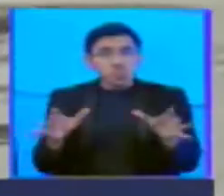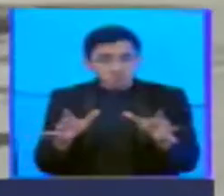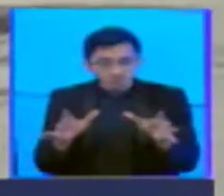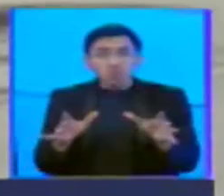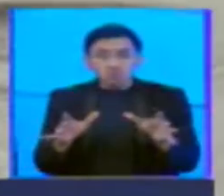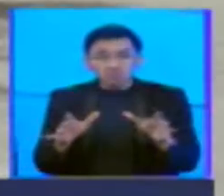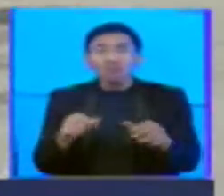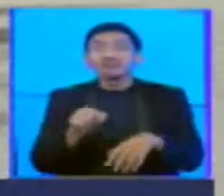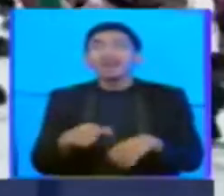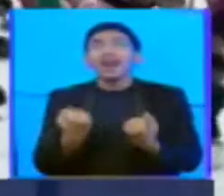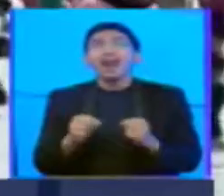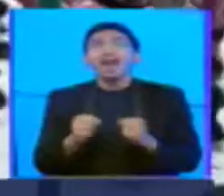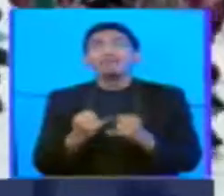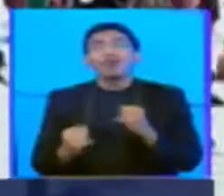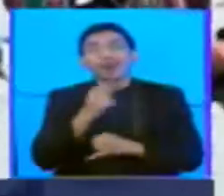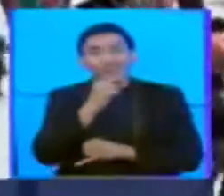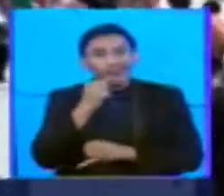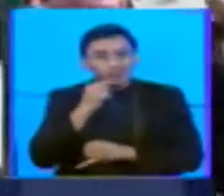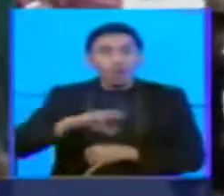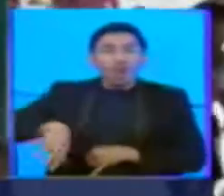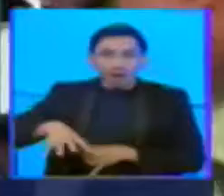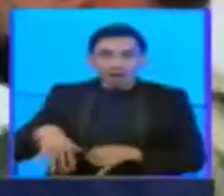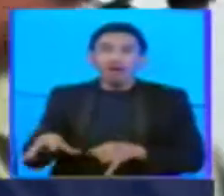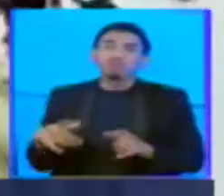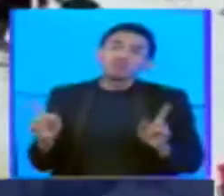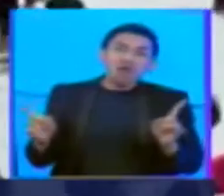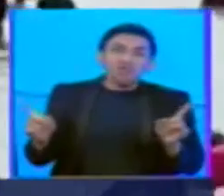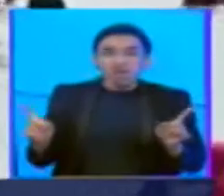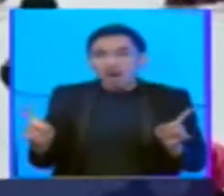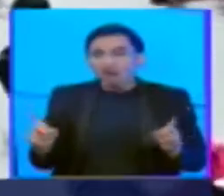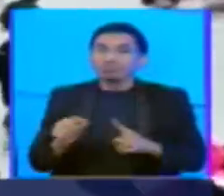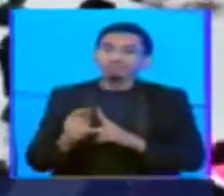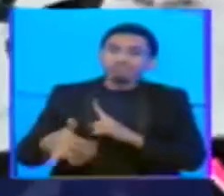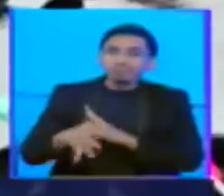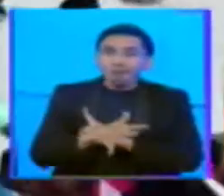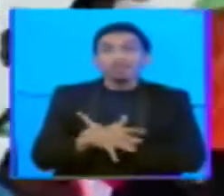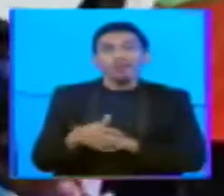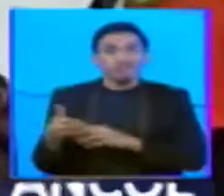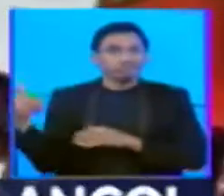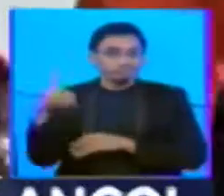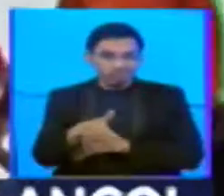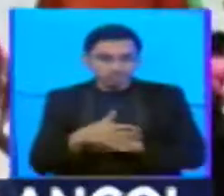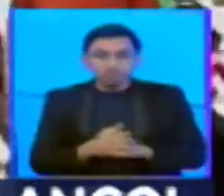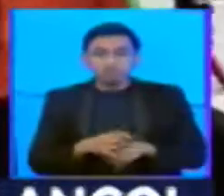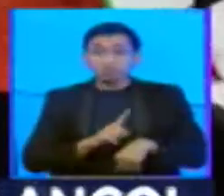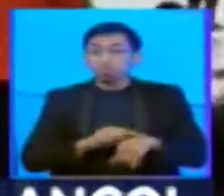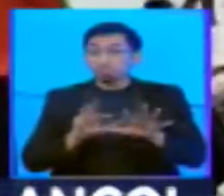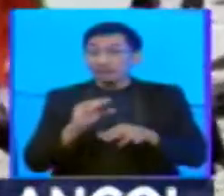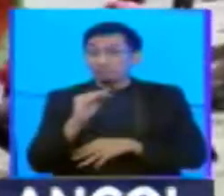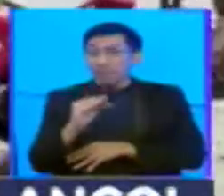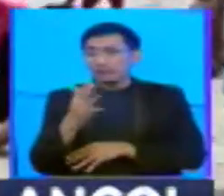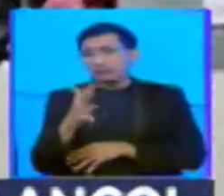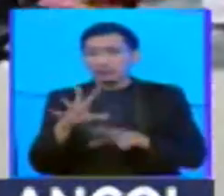mereka bersama dengan keluarga dengan bersantai Ria di area tepi pantai dan tercatat hingga 09.00 pagi hari tadi sudah sekitar